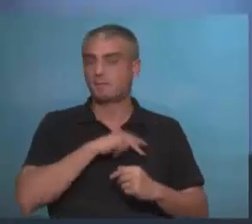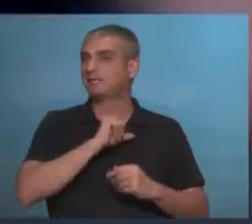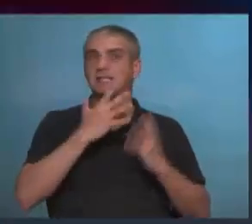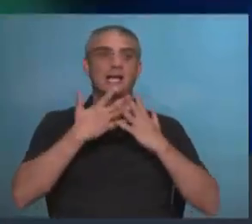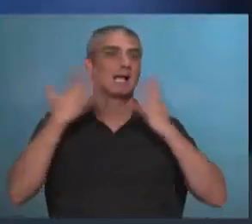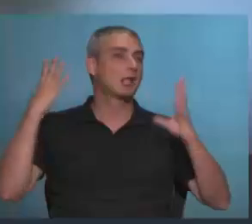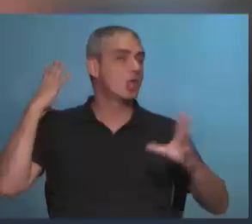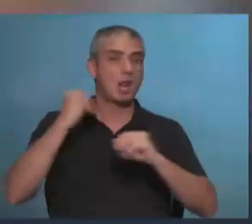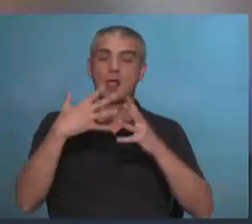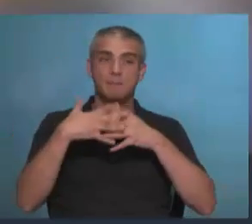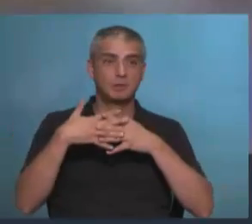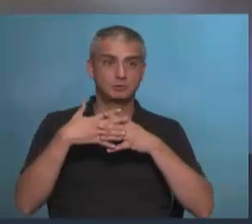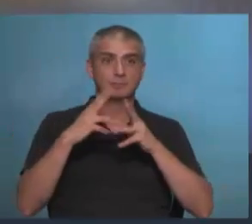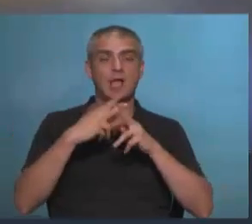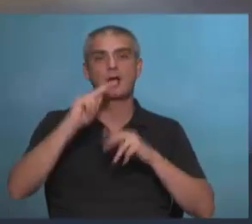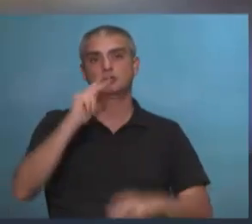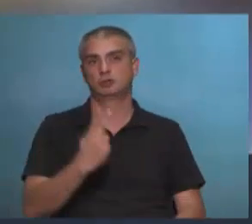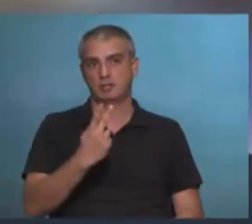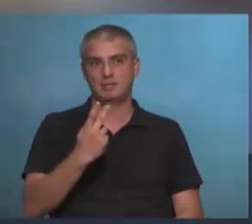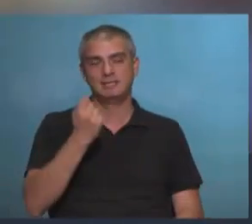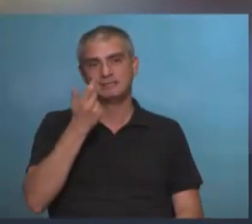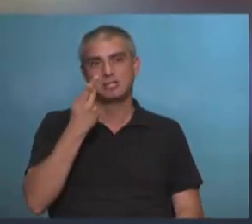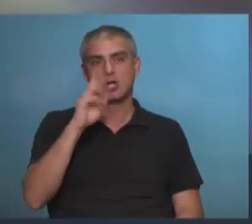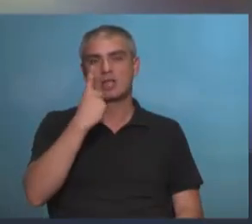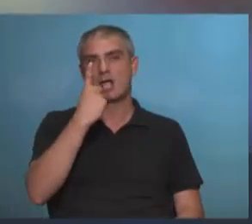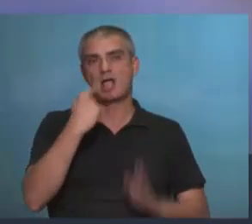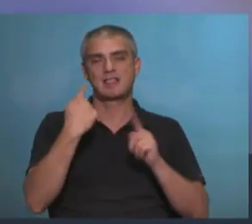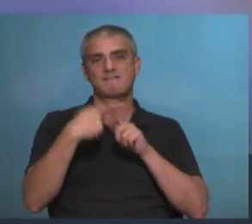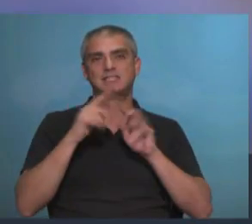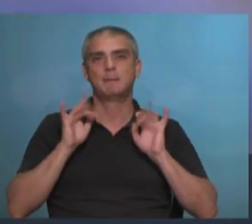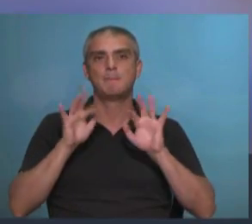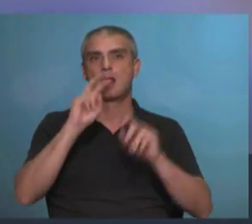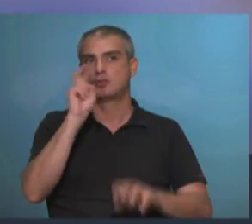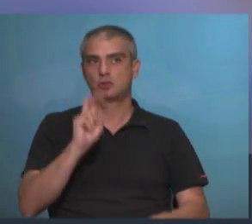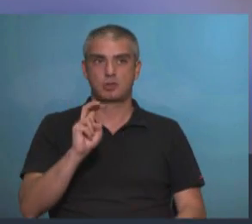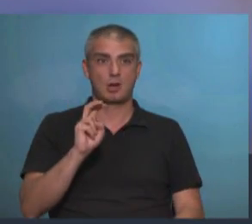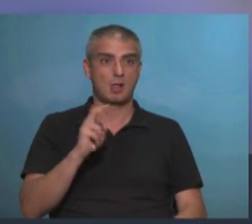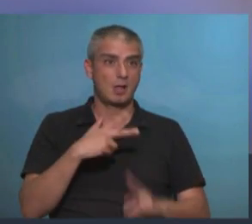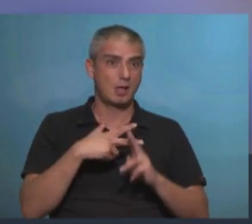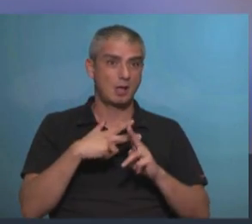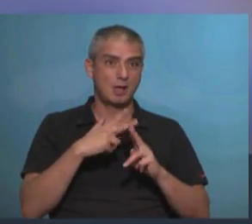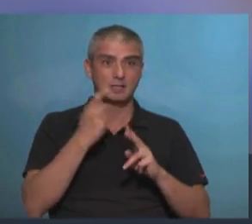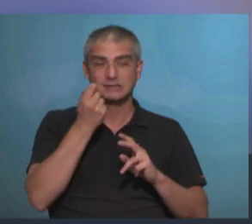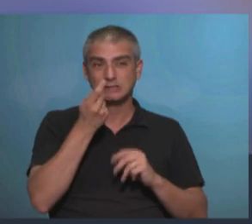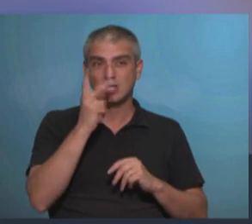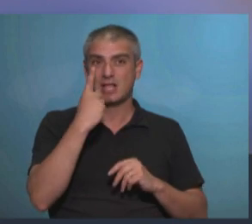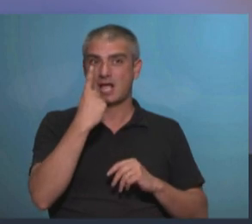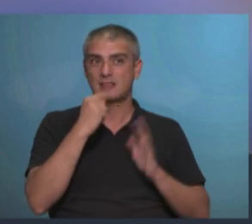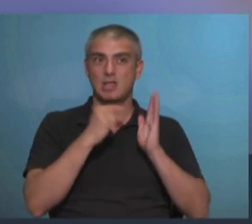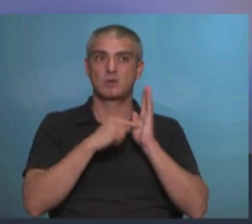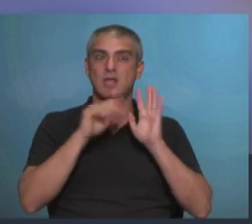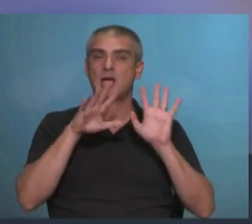בתולדות אמריקה, רק השני, עם קצת יותר ממיליארד וחצי דולרים. Just shy of a